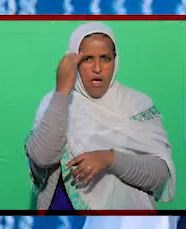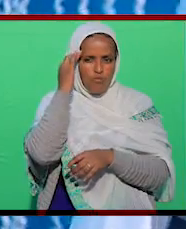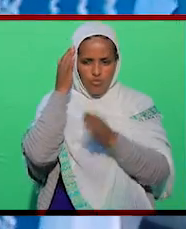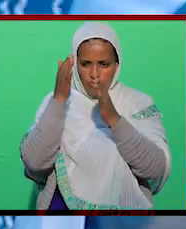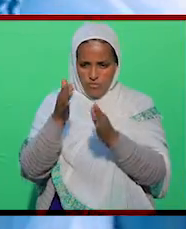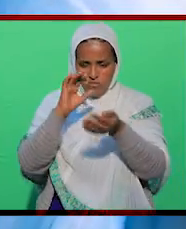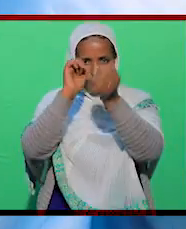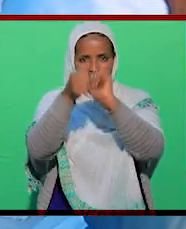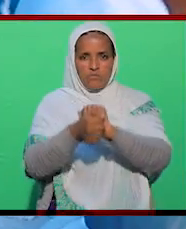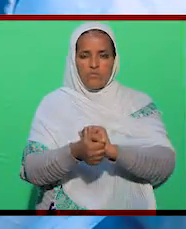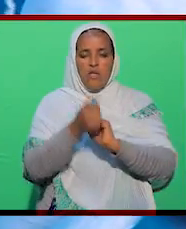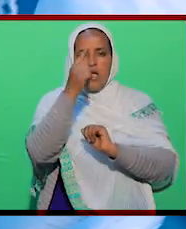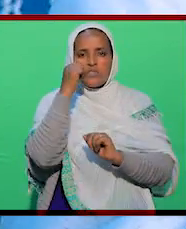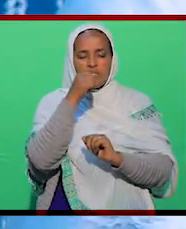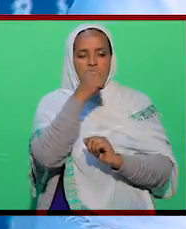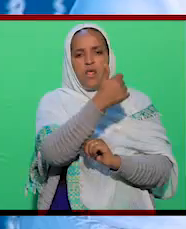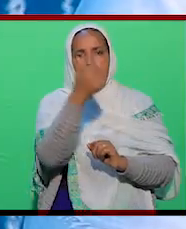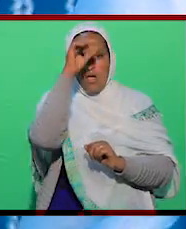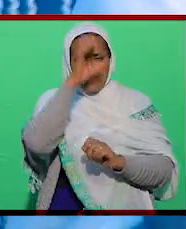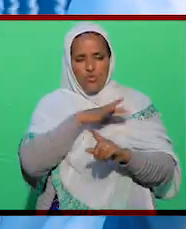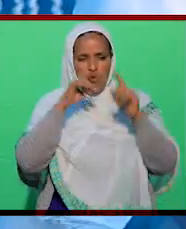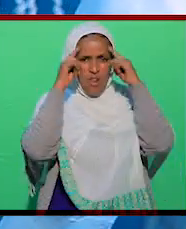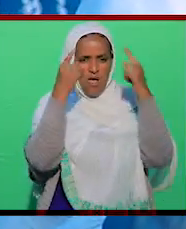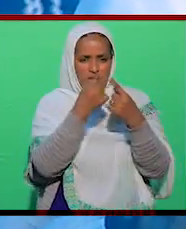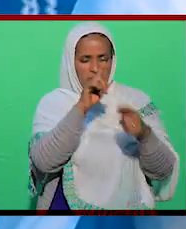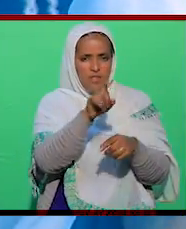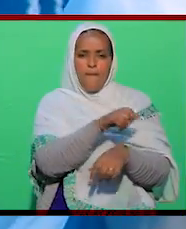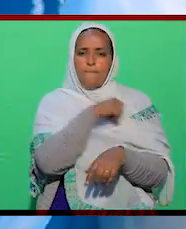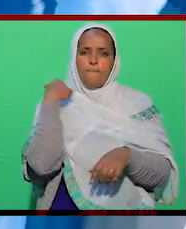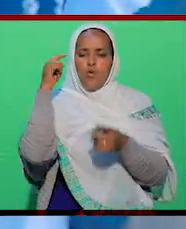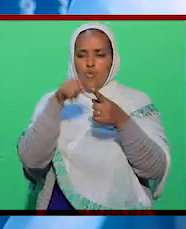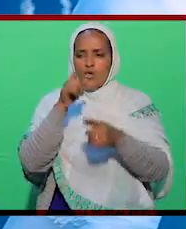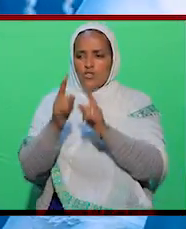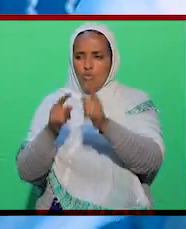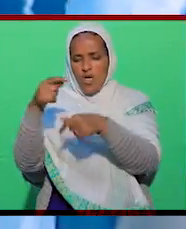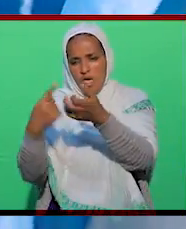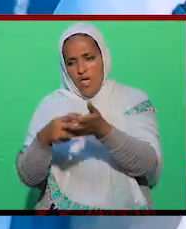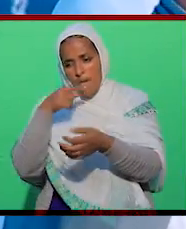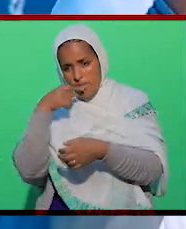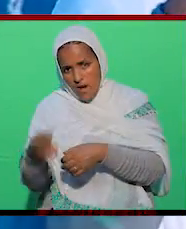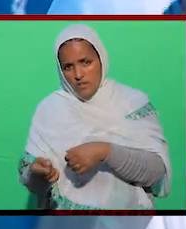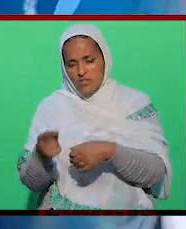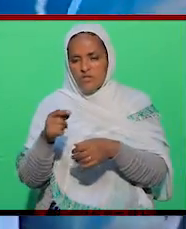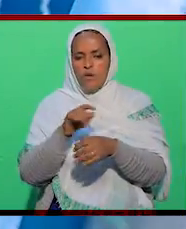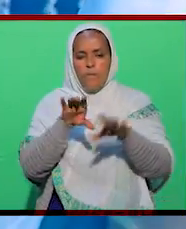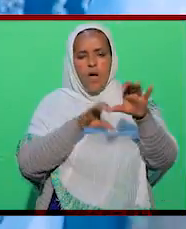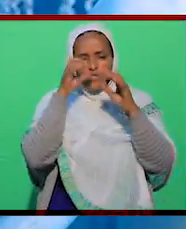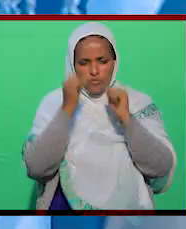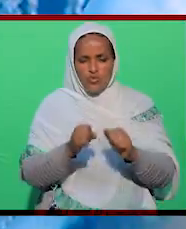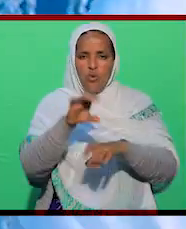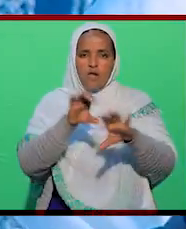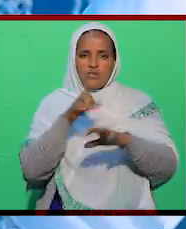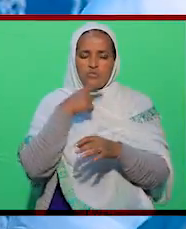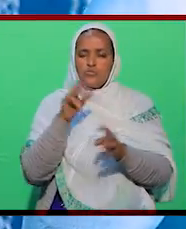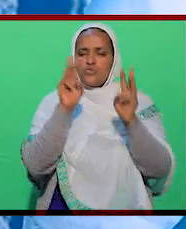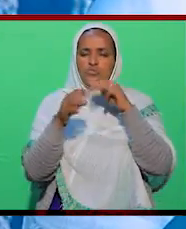የሚቀይሩት በአንድ ወቅት አንድትን ሴት አንድ ሌላ ሰው ለሃጢያት ጠየቃት እንዲህ ስትለው ወደ ጠንቋይ ሄደና እንዲህ ብላልኛለች እንዴ ማድረግ